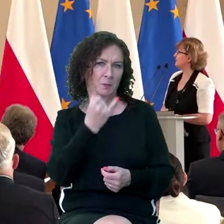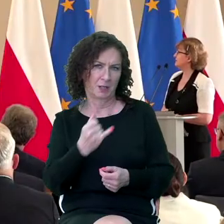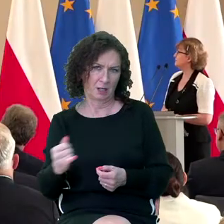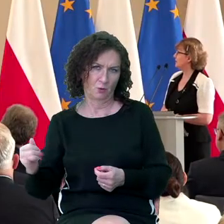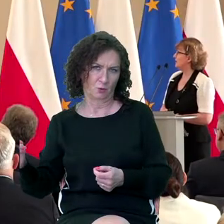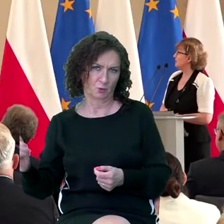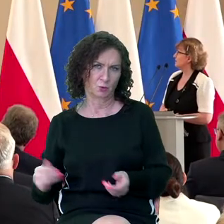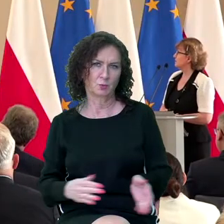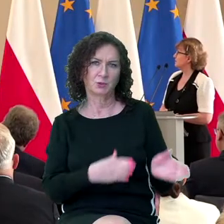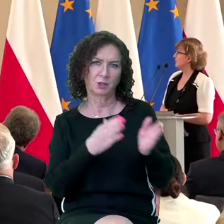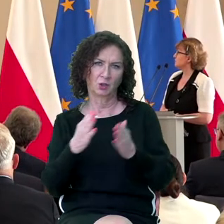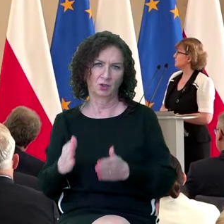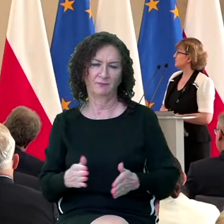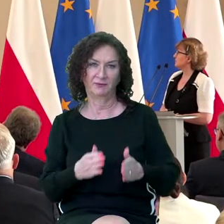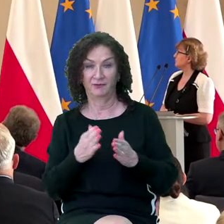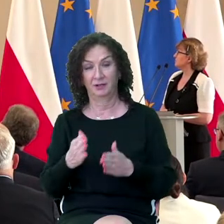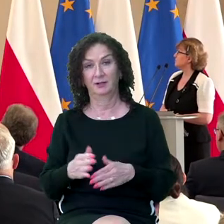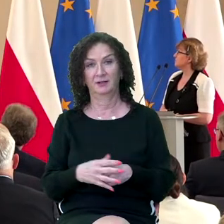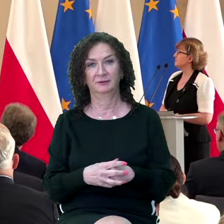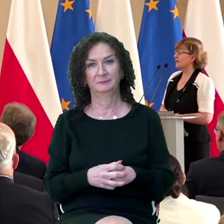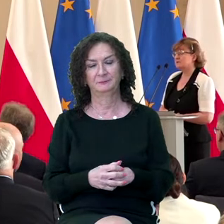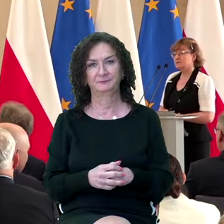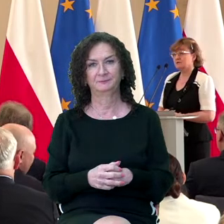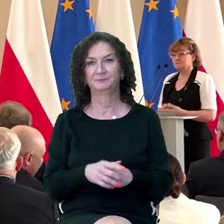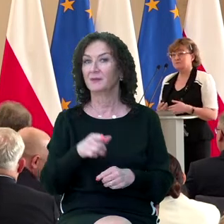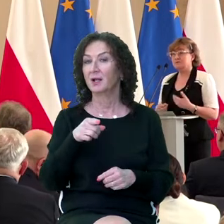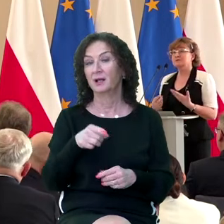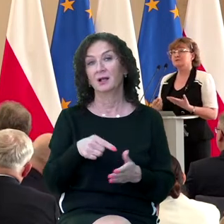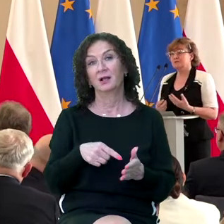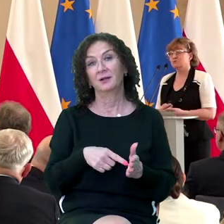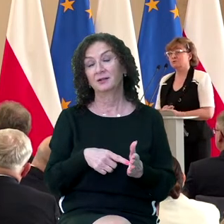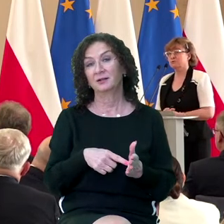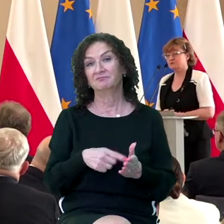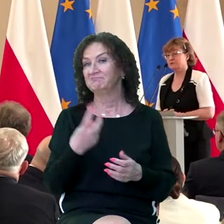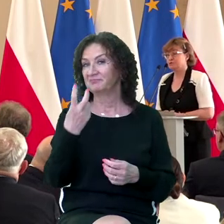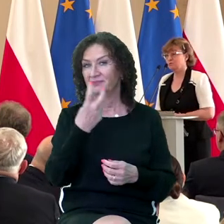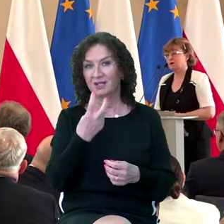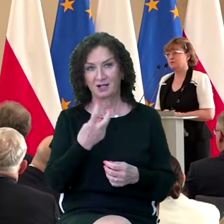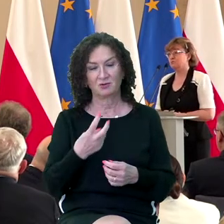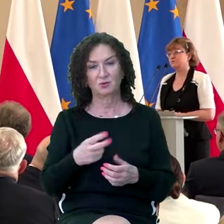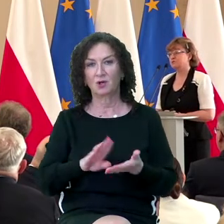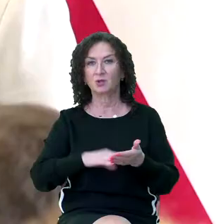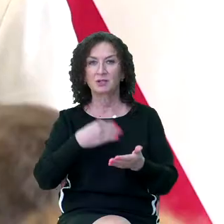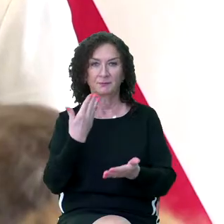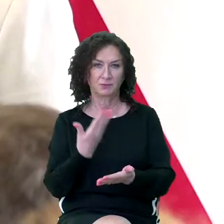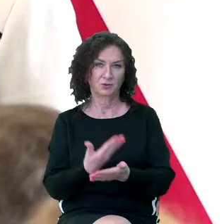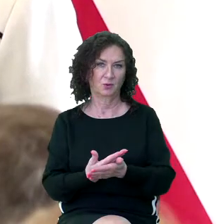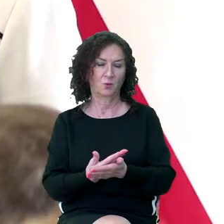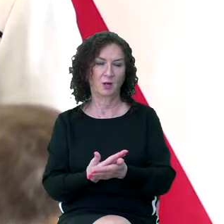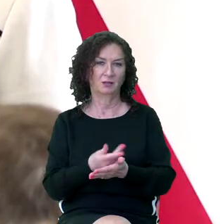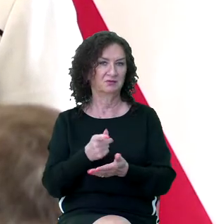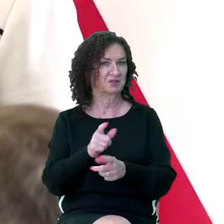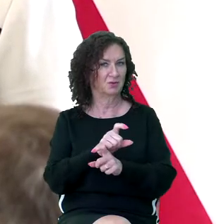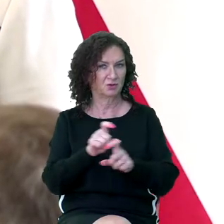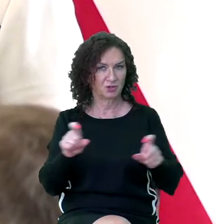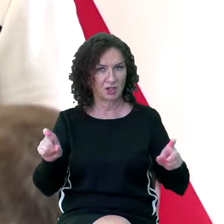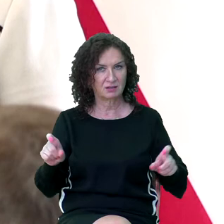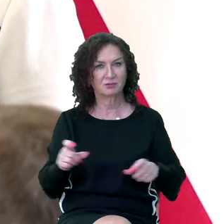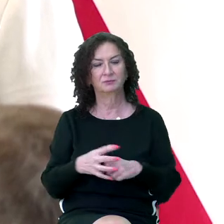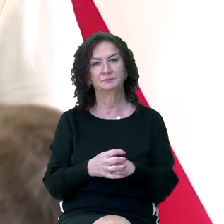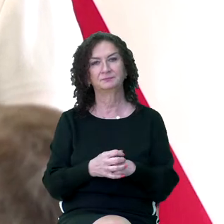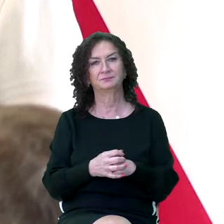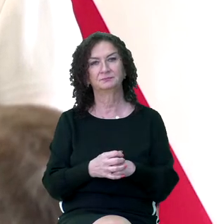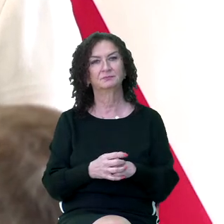przygotowywane. Także takie interesujące przykłady również tego okresu, aczkolwiek tak jak